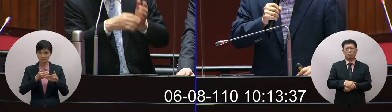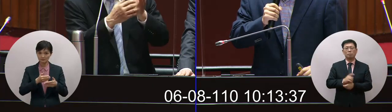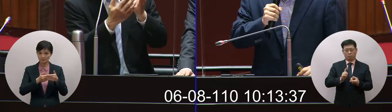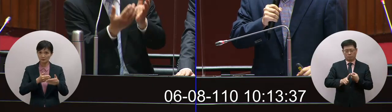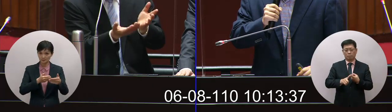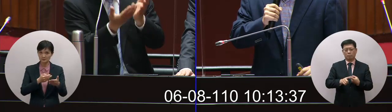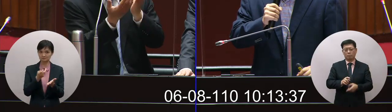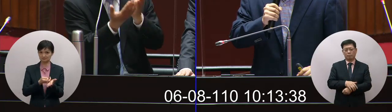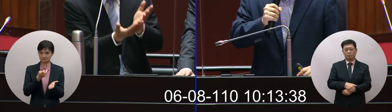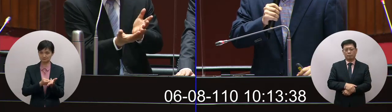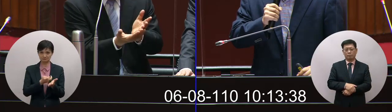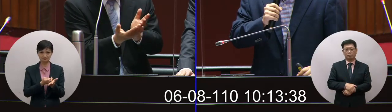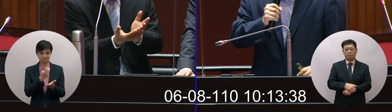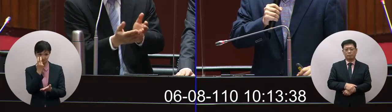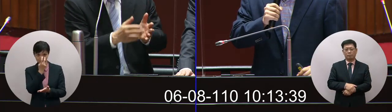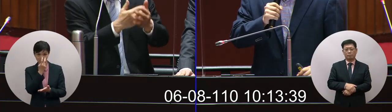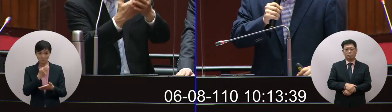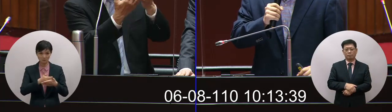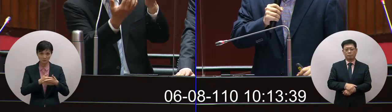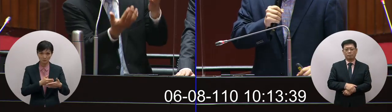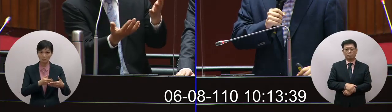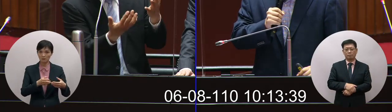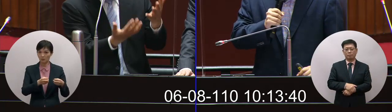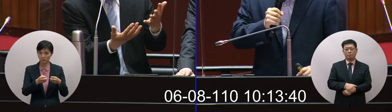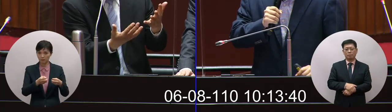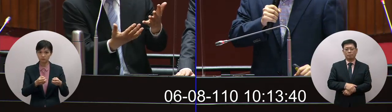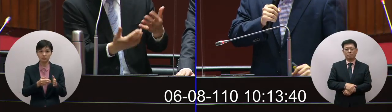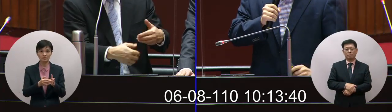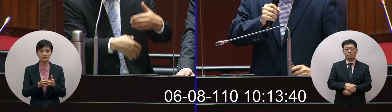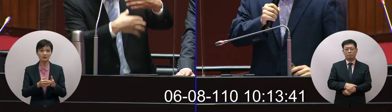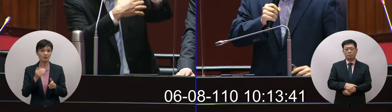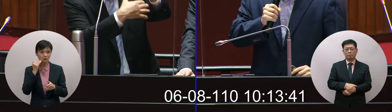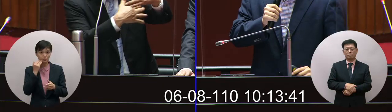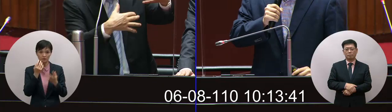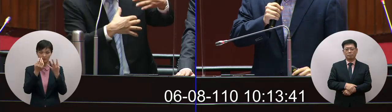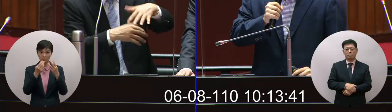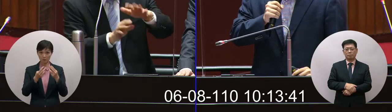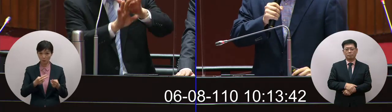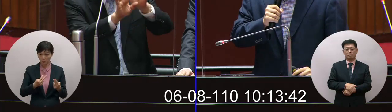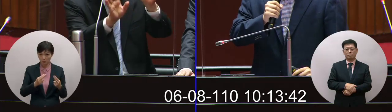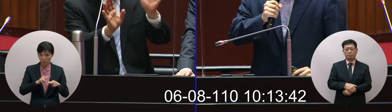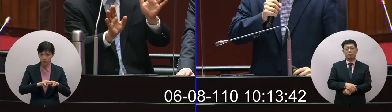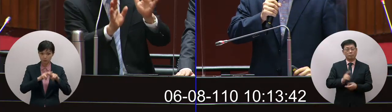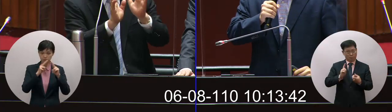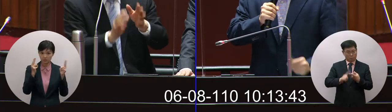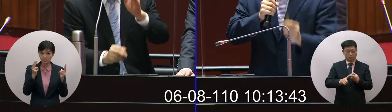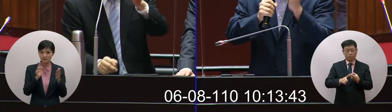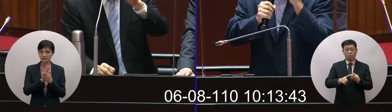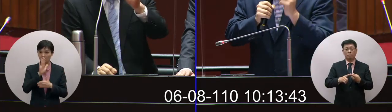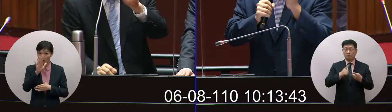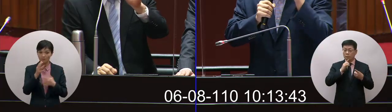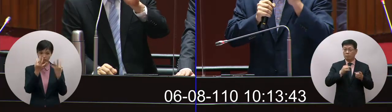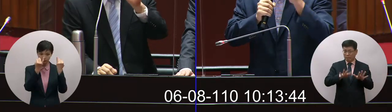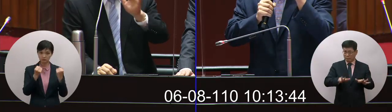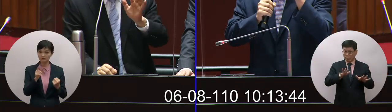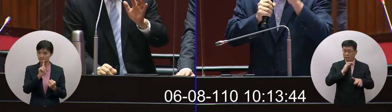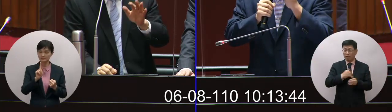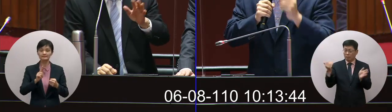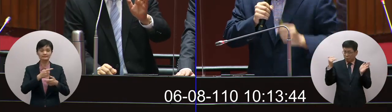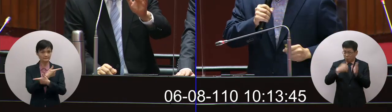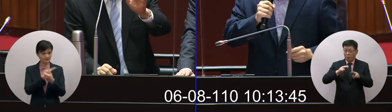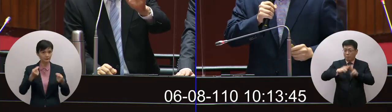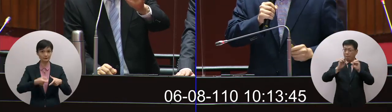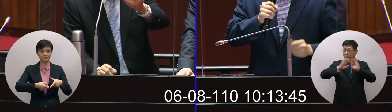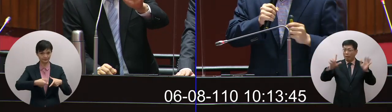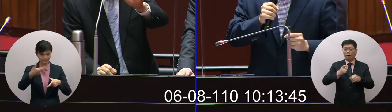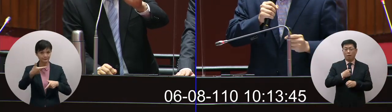是 如果有解盲后， 对 相关的数据都会科学的公布。 所以因为他现在已经要解